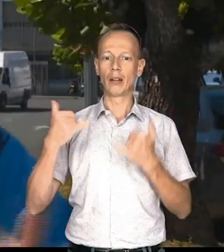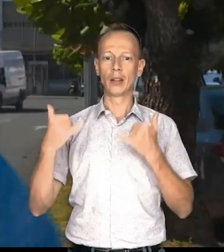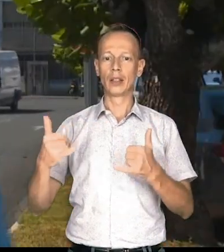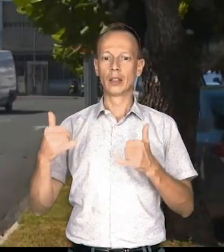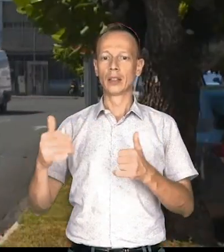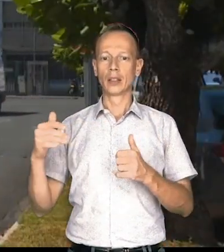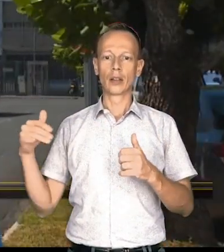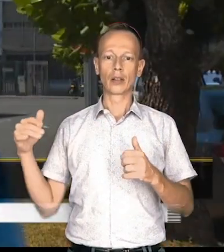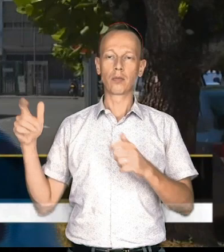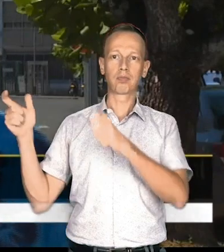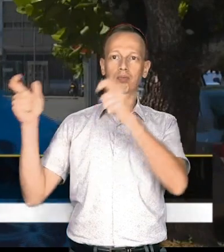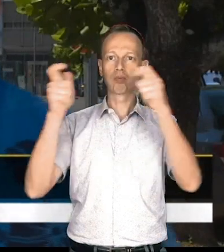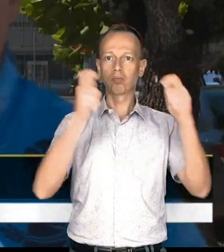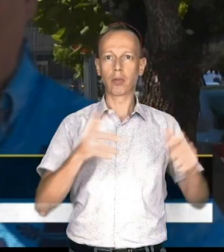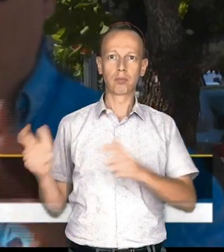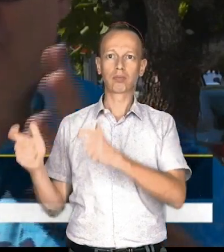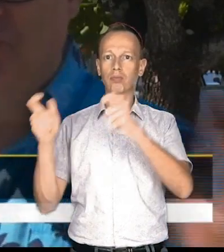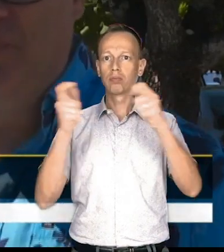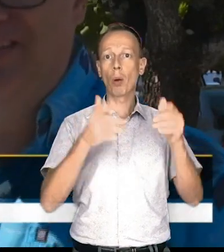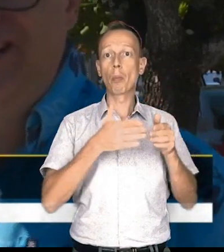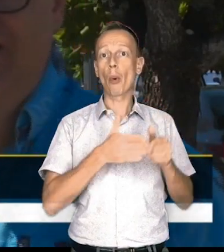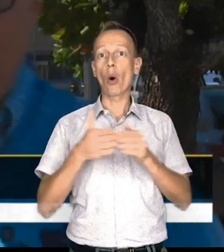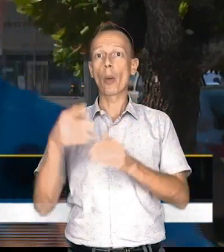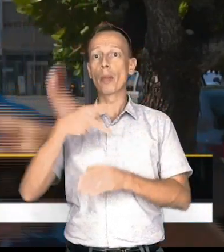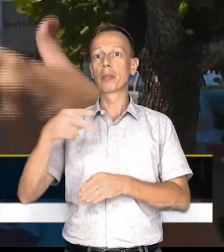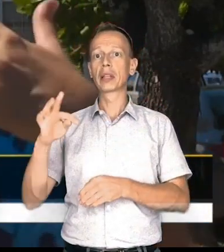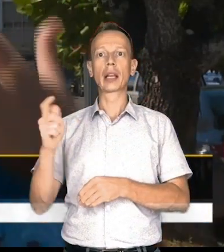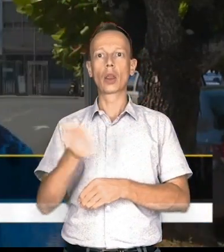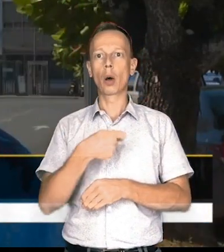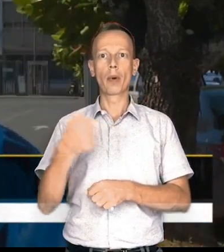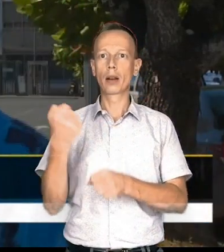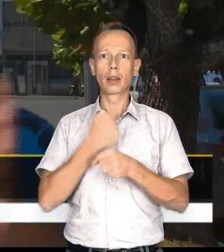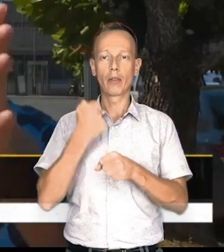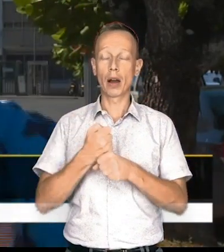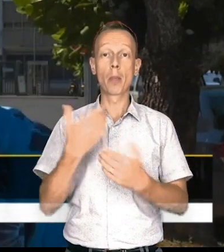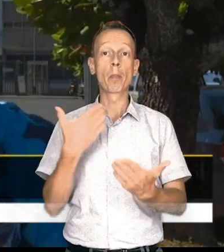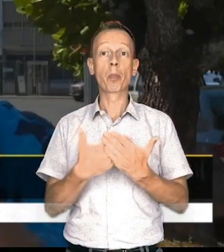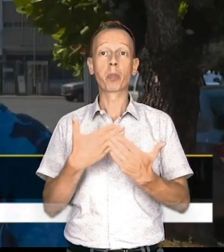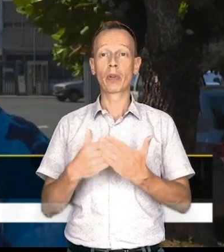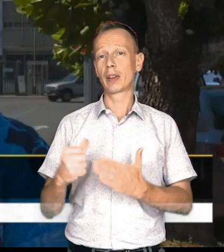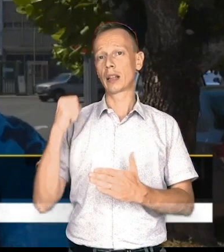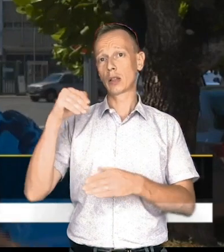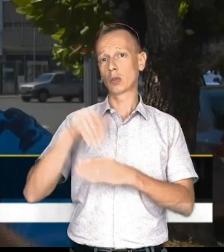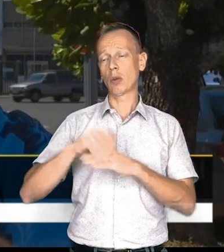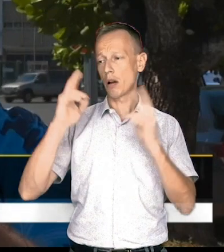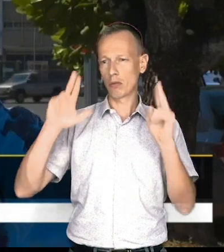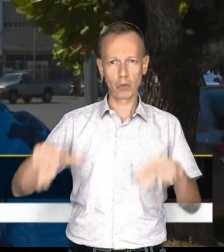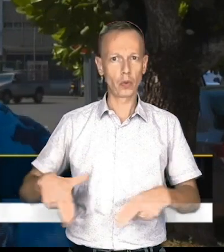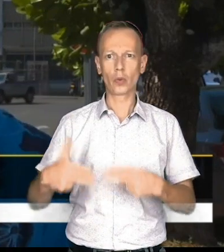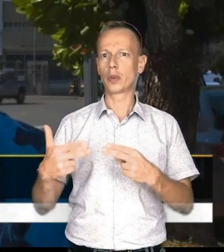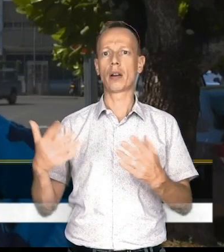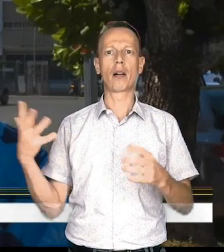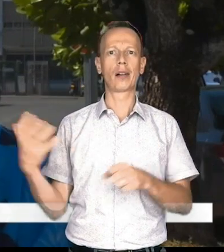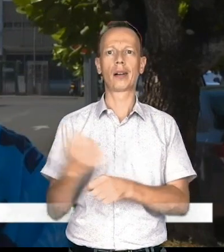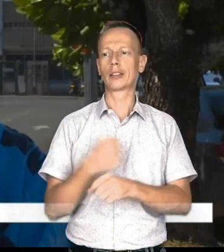Vous le voyez derrière moi, les conteneurs volent dans le ciel ici au port de Papeete. L'activité est normale. C'est le signe, la traduction que hier soir dans la